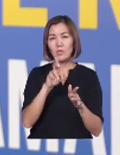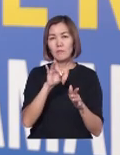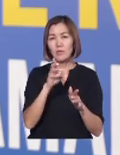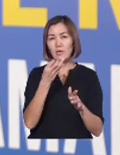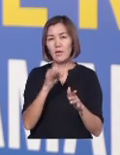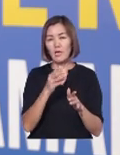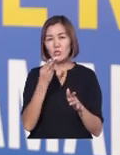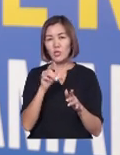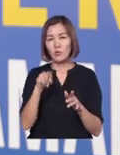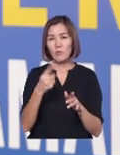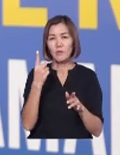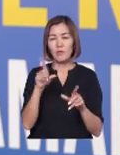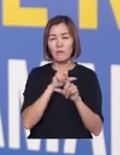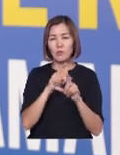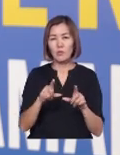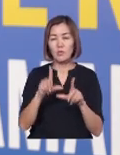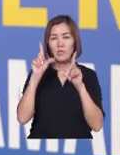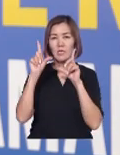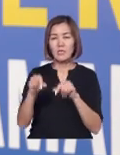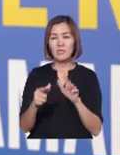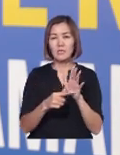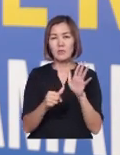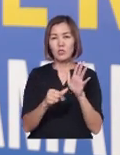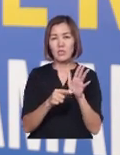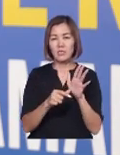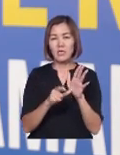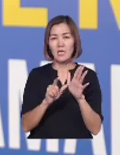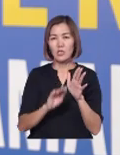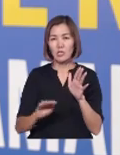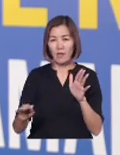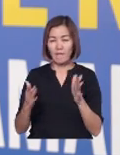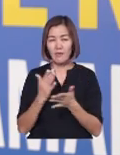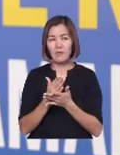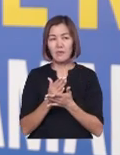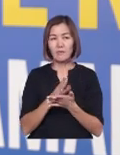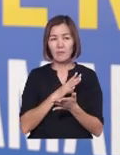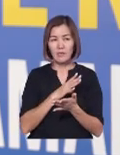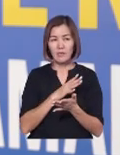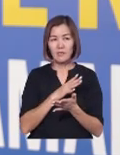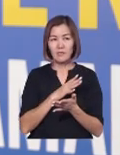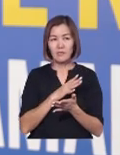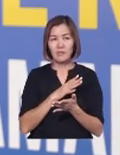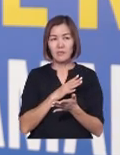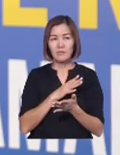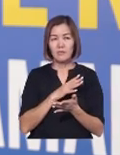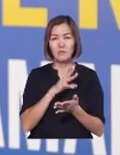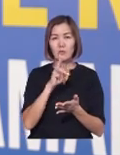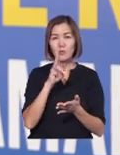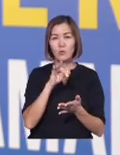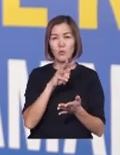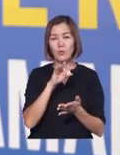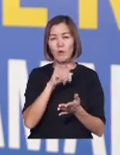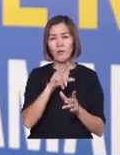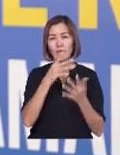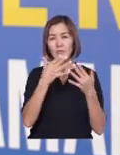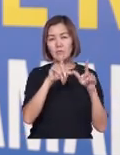Кундахпаева, номер 1 школа, туда ездят у нас 7-6 человек, если я не ошибаюсь. А Медеубай Курманова, туда